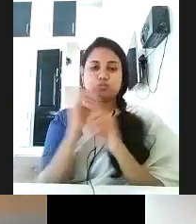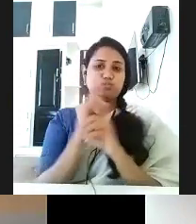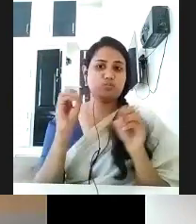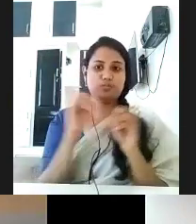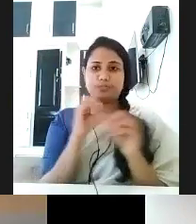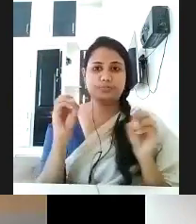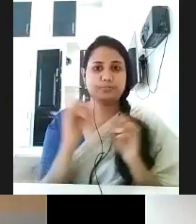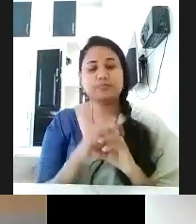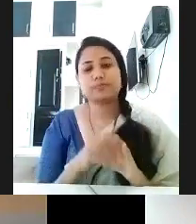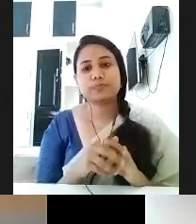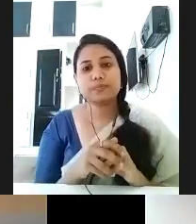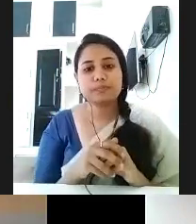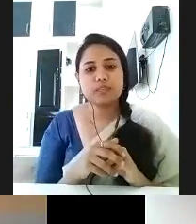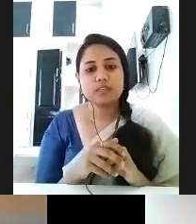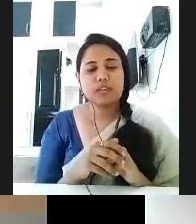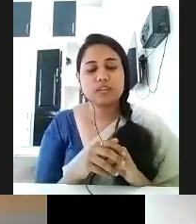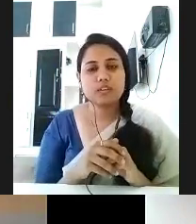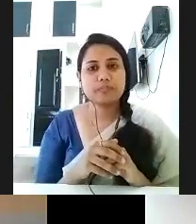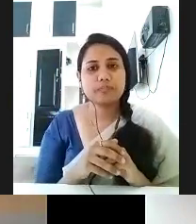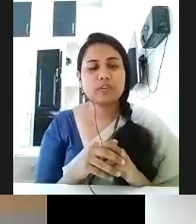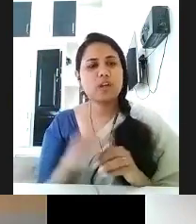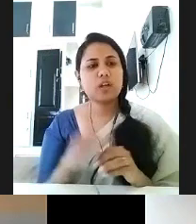അവരെ കൺസൾട്ട് ചെയ്താൽ കുറച്ചുകൂടി